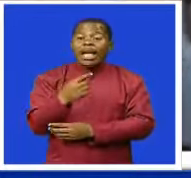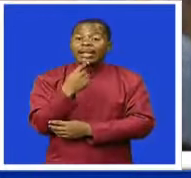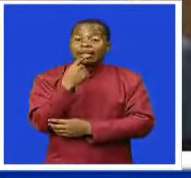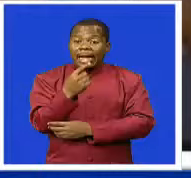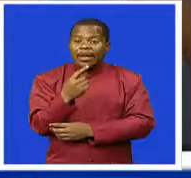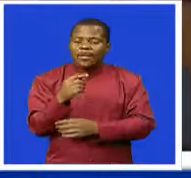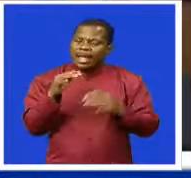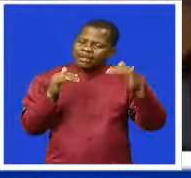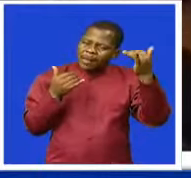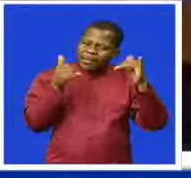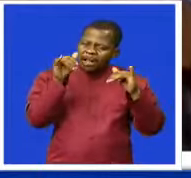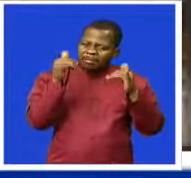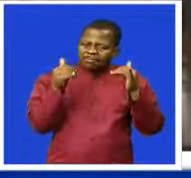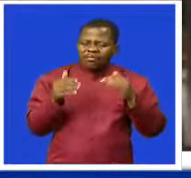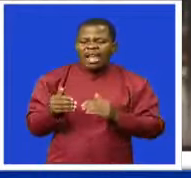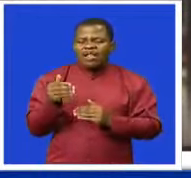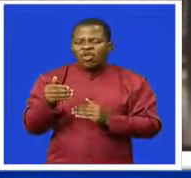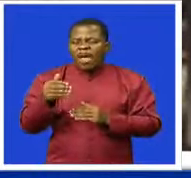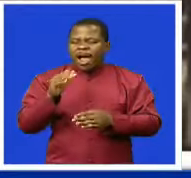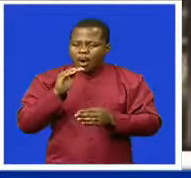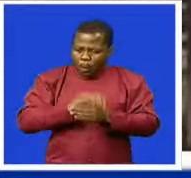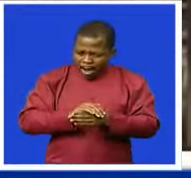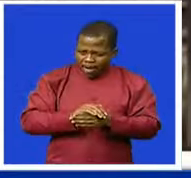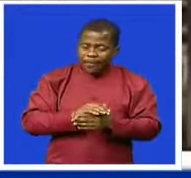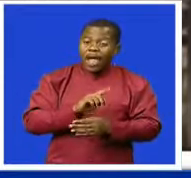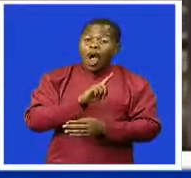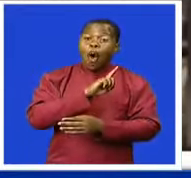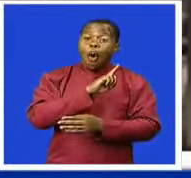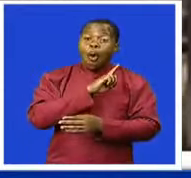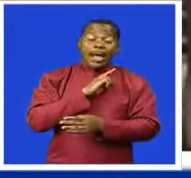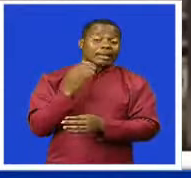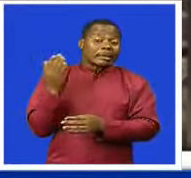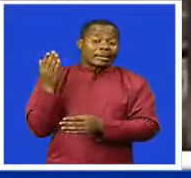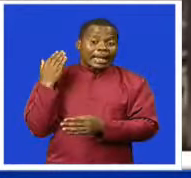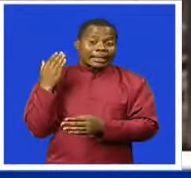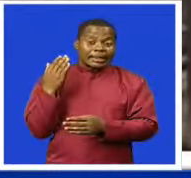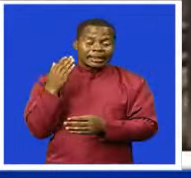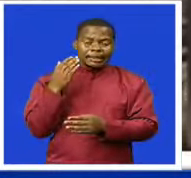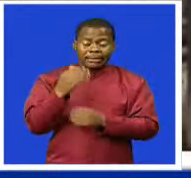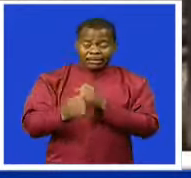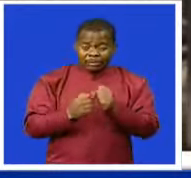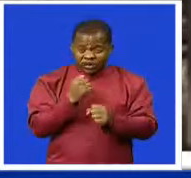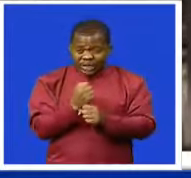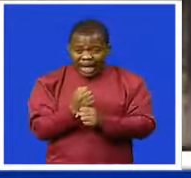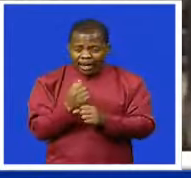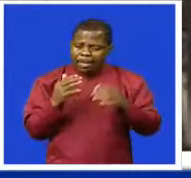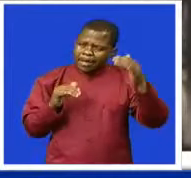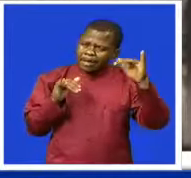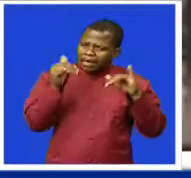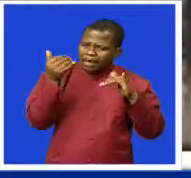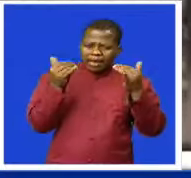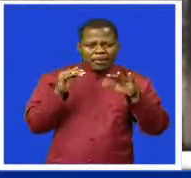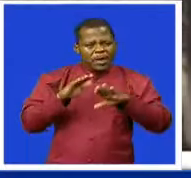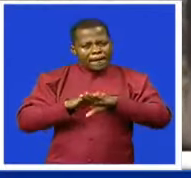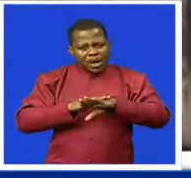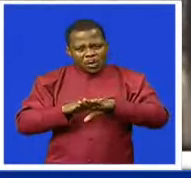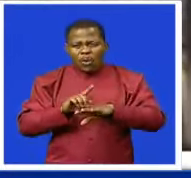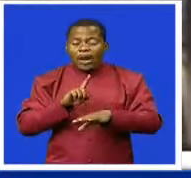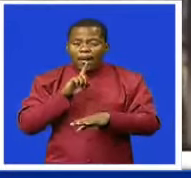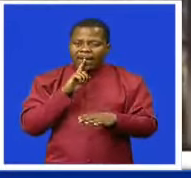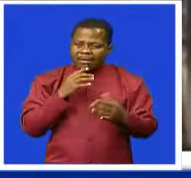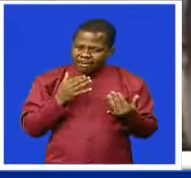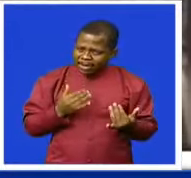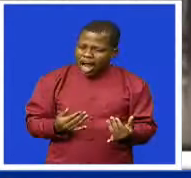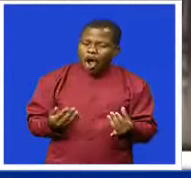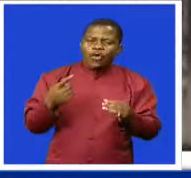kungako ke babenalo lonyaka lelanga libe lihle kakhulu ukuthi yebo lithatha isikhathi kufanele ngabe kade kwenela but because